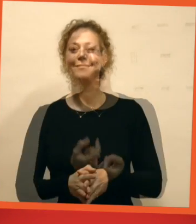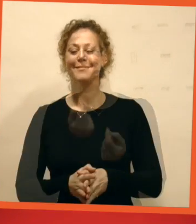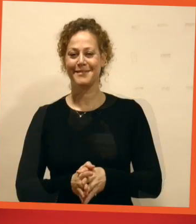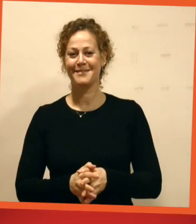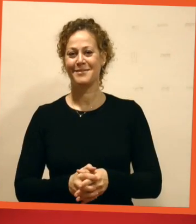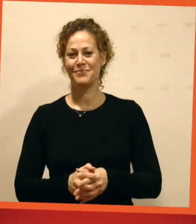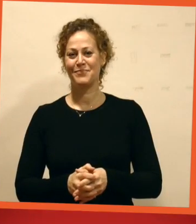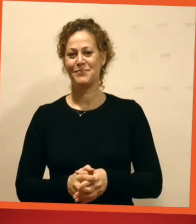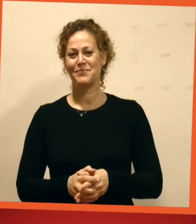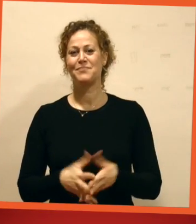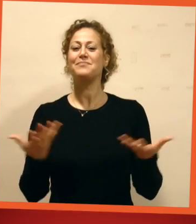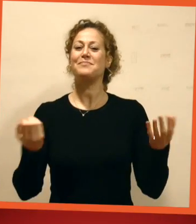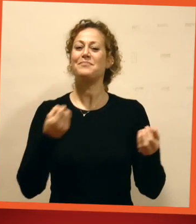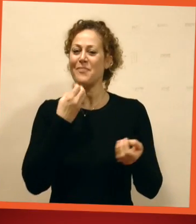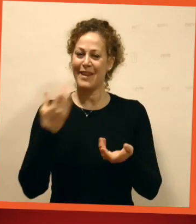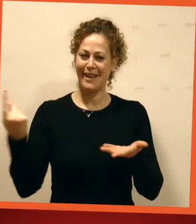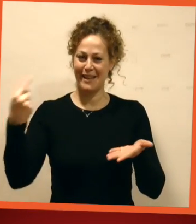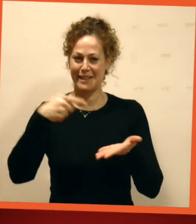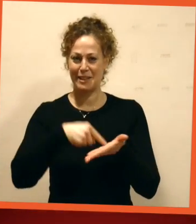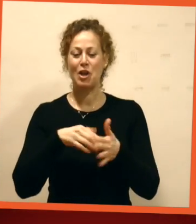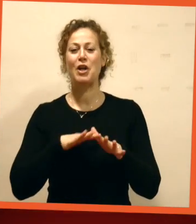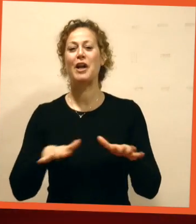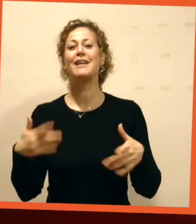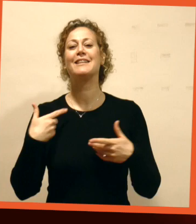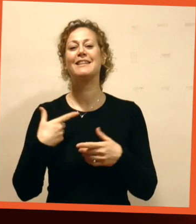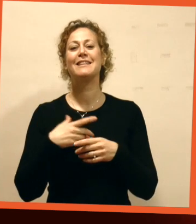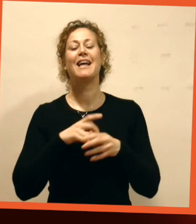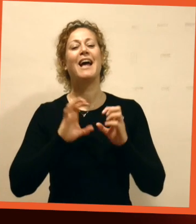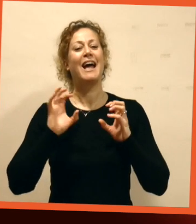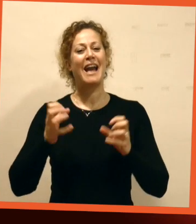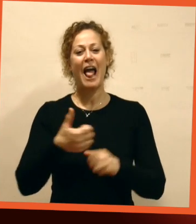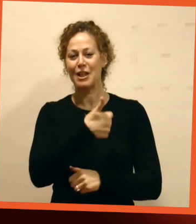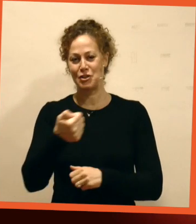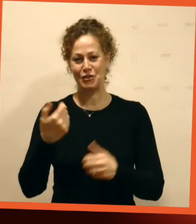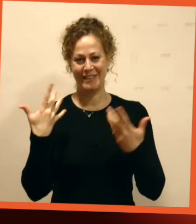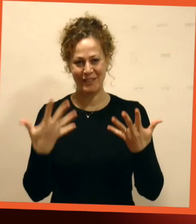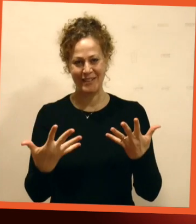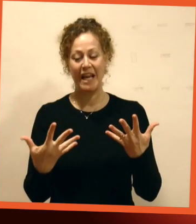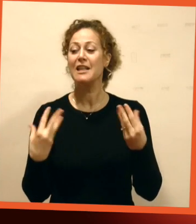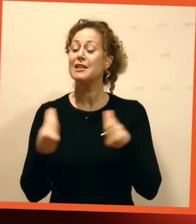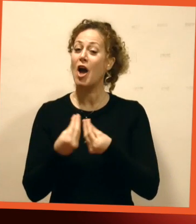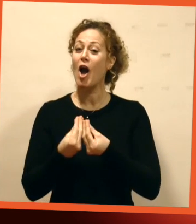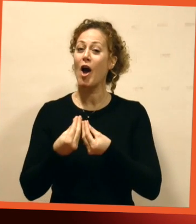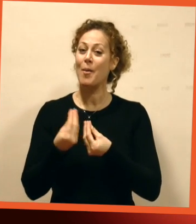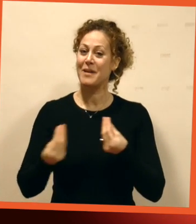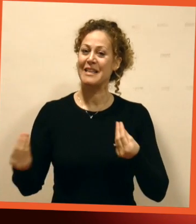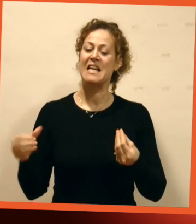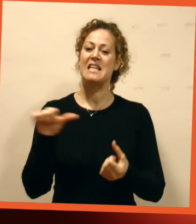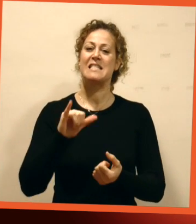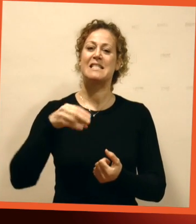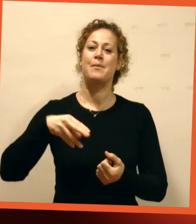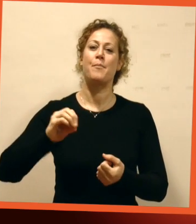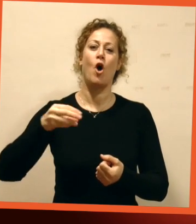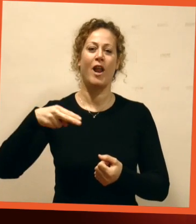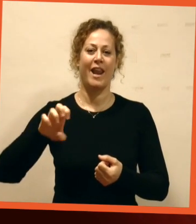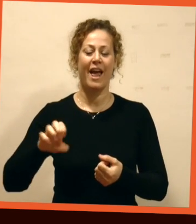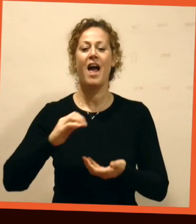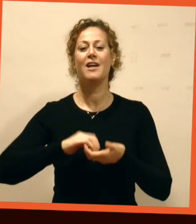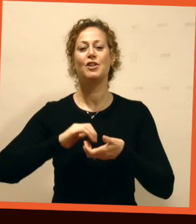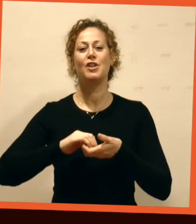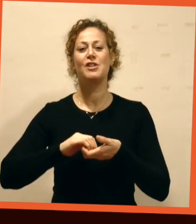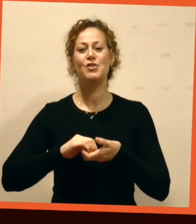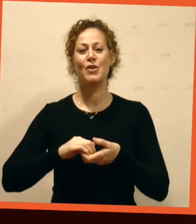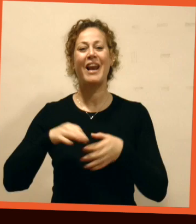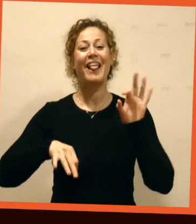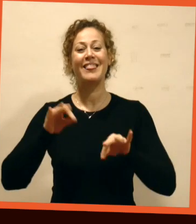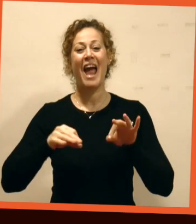poco. Ritorniamo negli studi di Radio 110 in compagnia di Simone dell'associazione